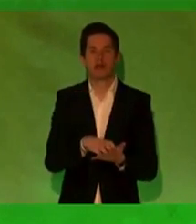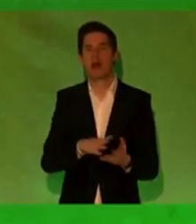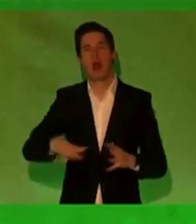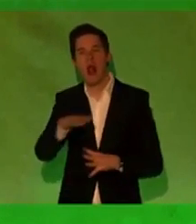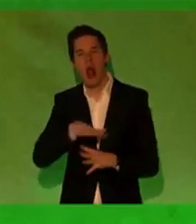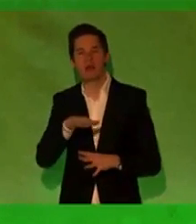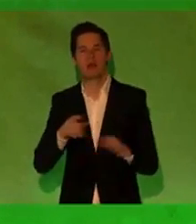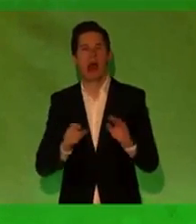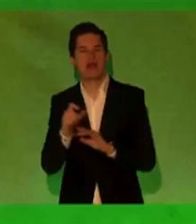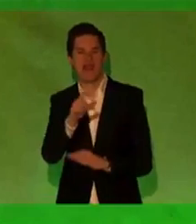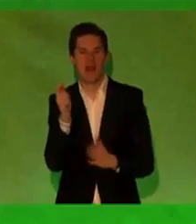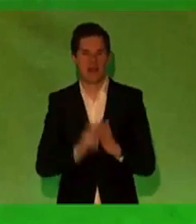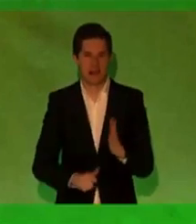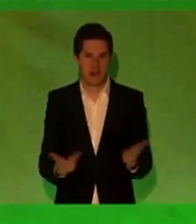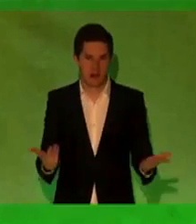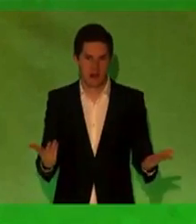Stadt-Land-NRW-Ticket.